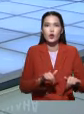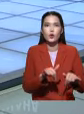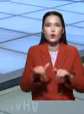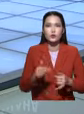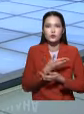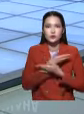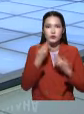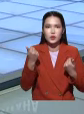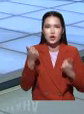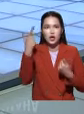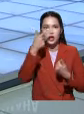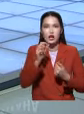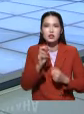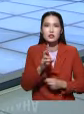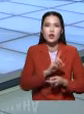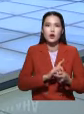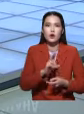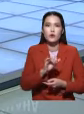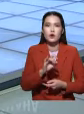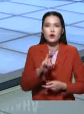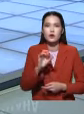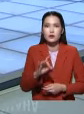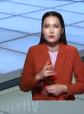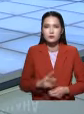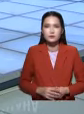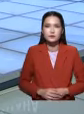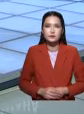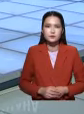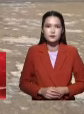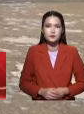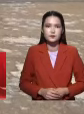жүр. Тараптардың тартысын әріптесім Өзгеріс Қуанар безбенге салды.